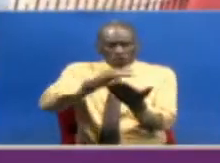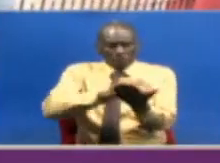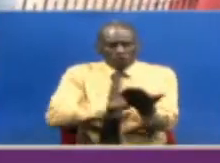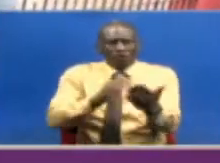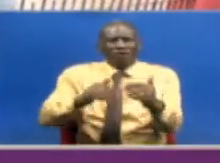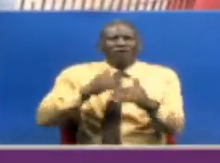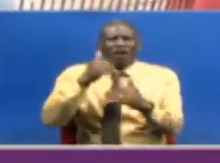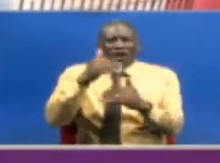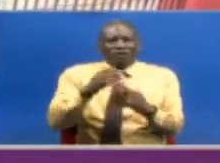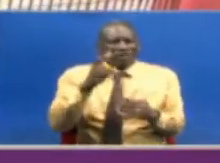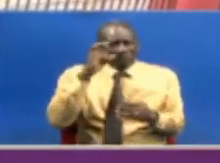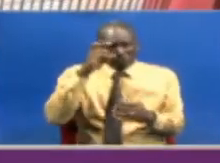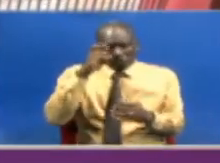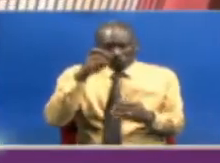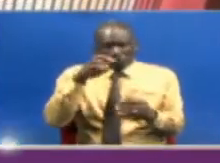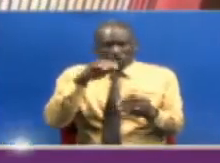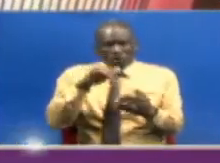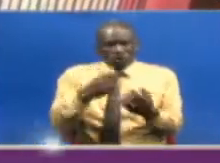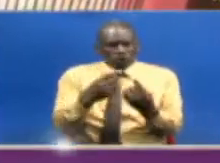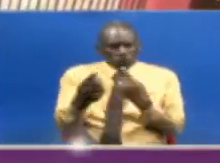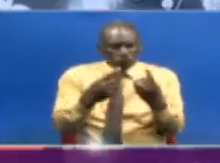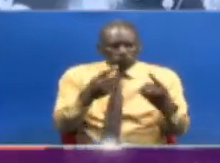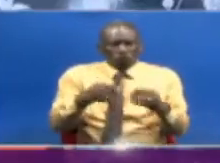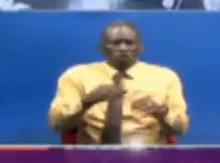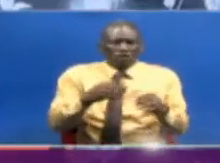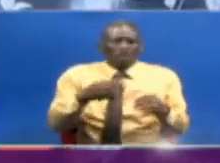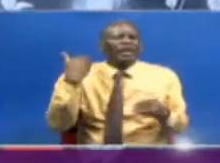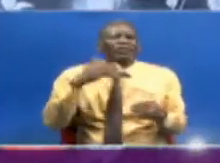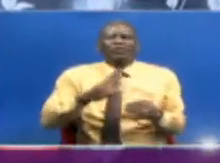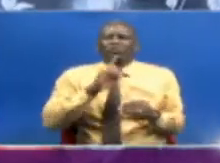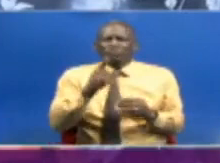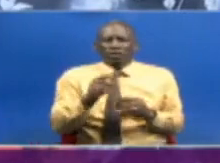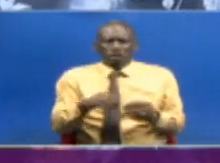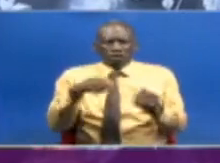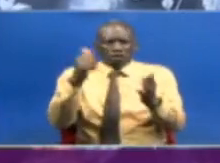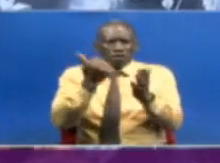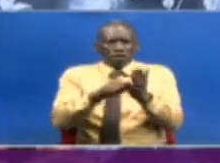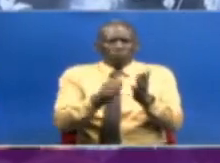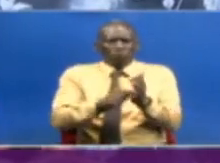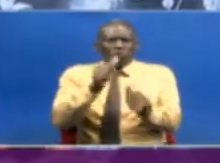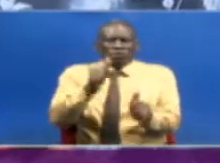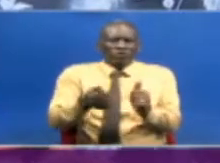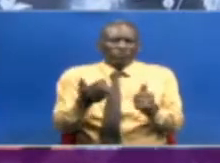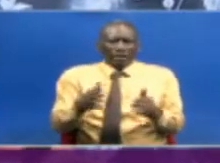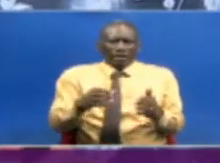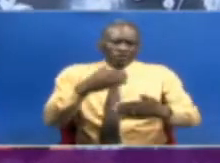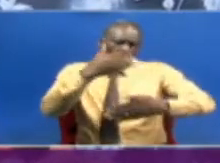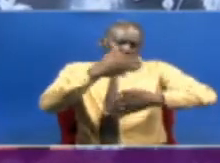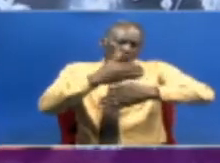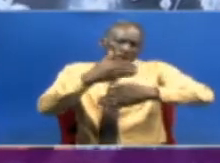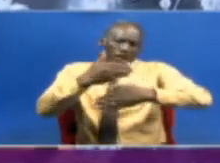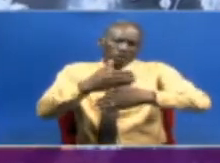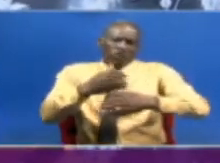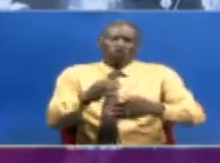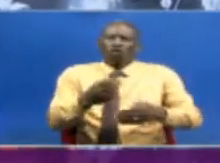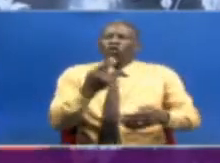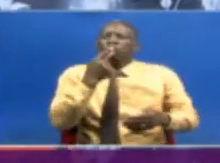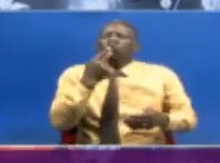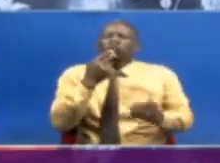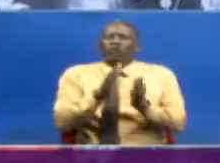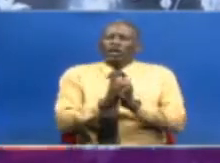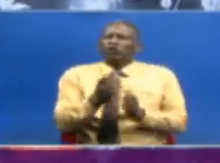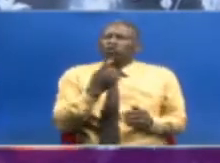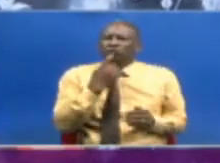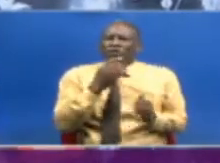ya kutuhumiwa kunena semi za uchochezi. Shida iliyoko katika mipaka ya Wapokot na Turkana